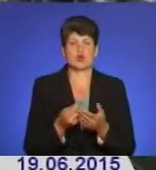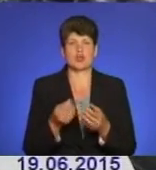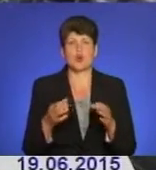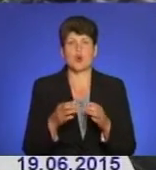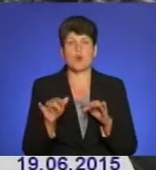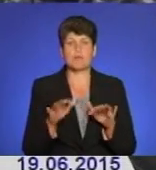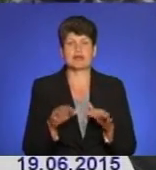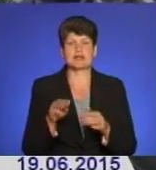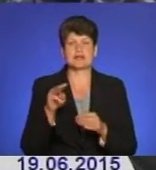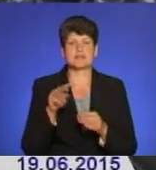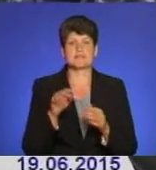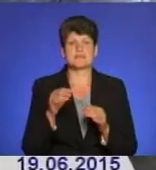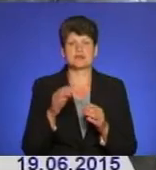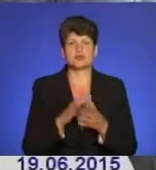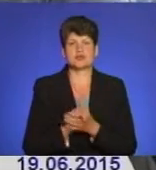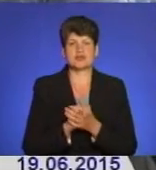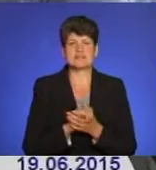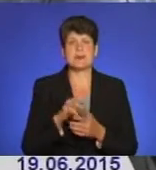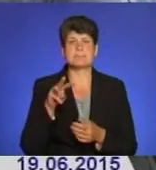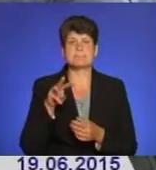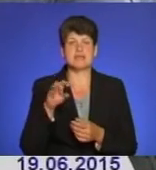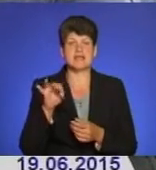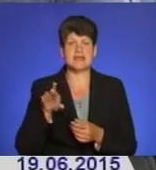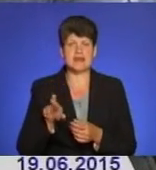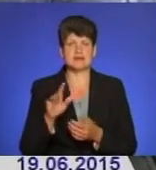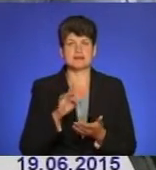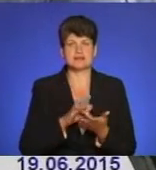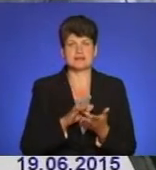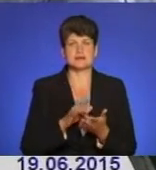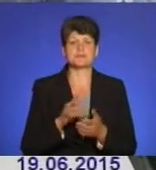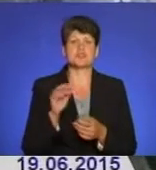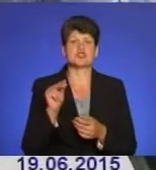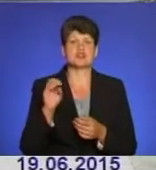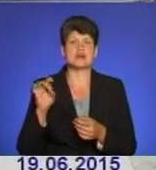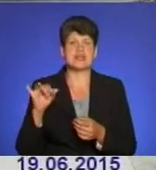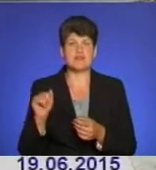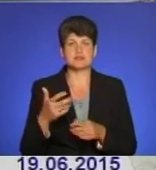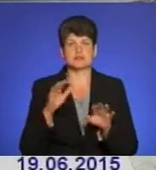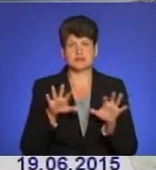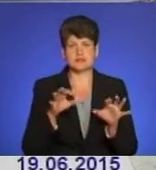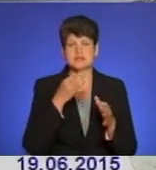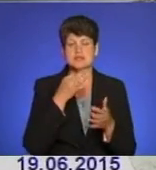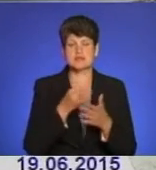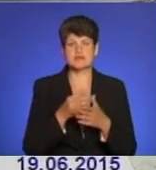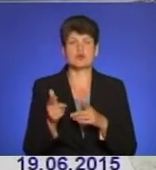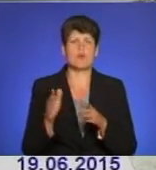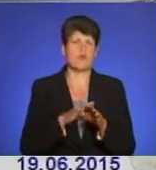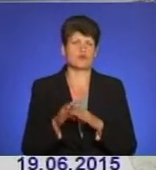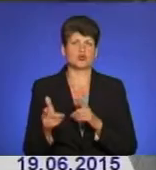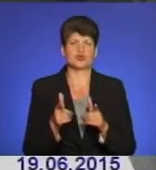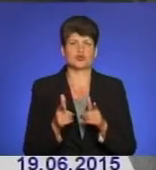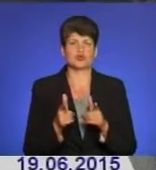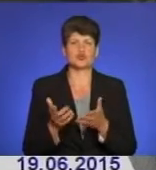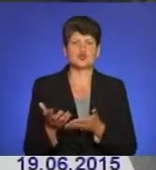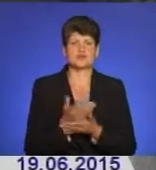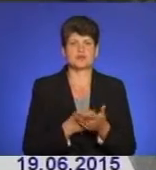ТОВ «Мріє Центр». Генеральний директор агрохолдингу «Мріє» Саймон Чернявський поінформував про повну готовність до жнивних робіт.